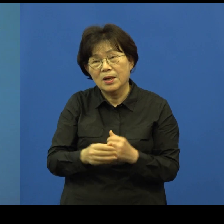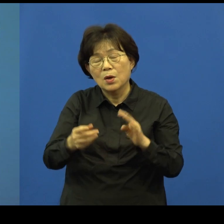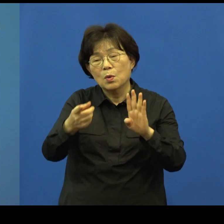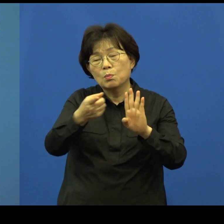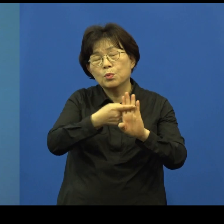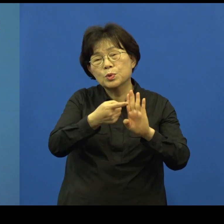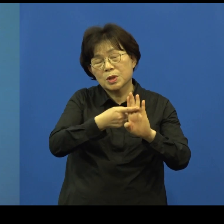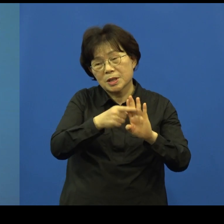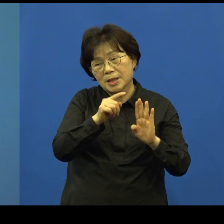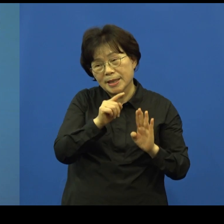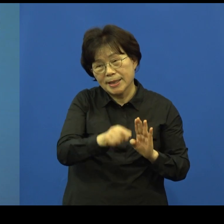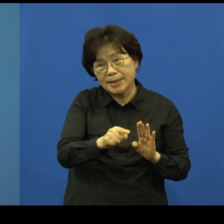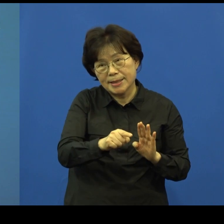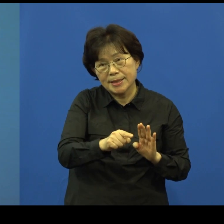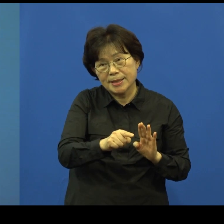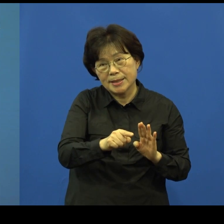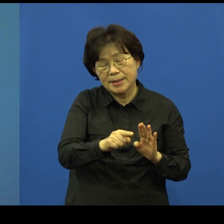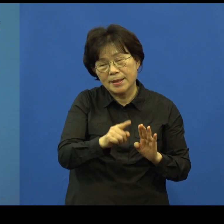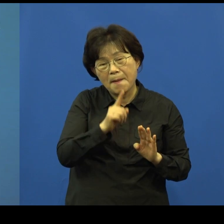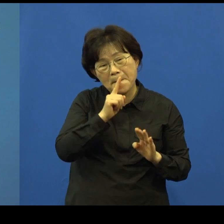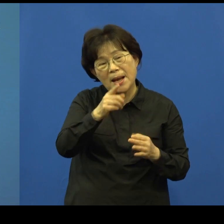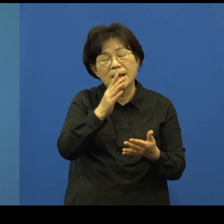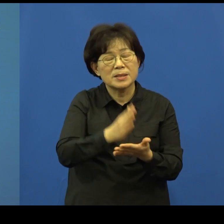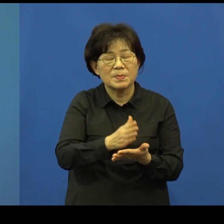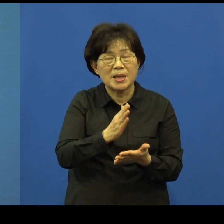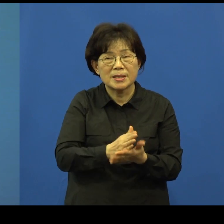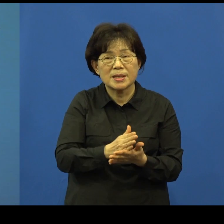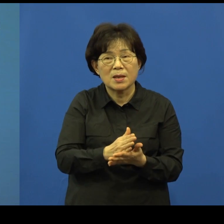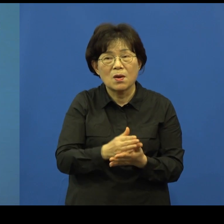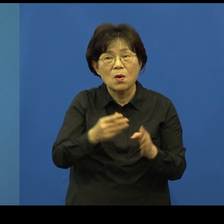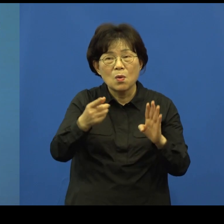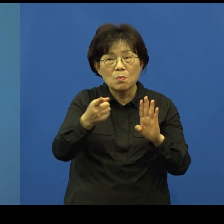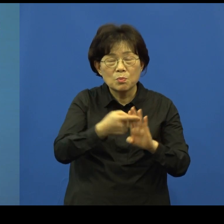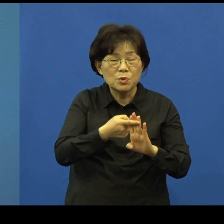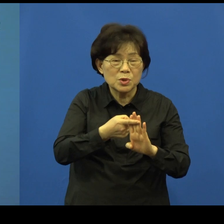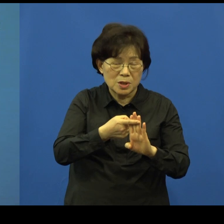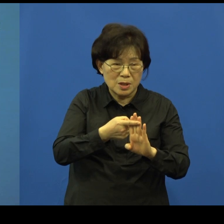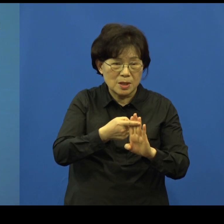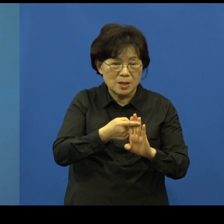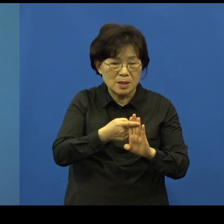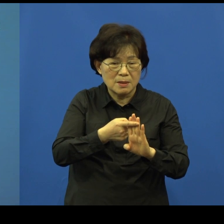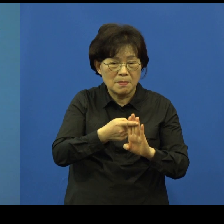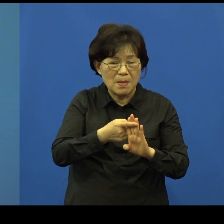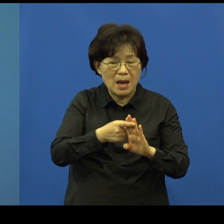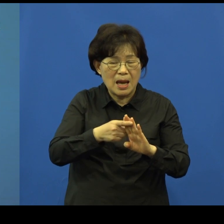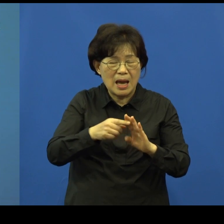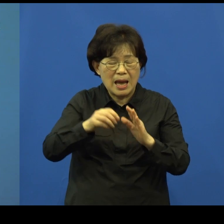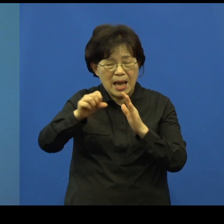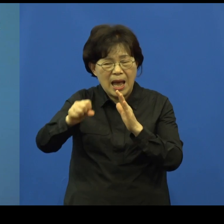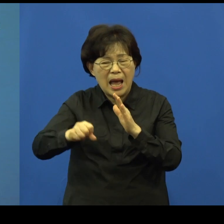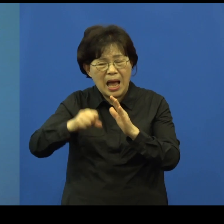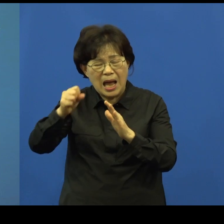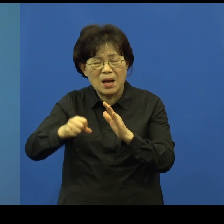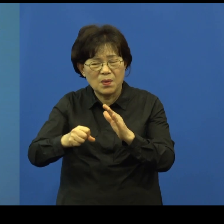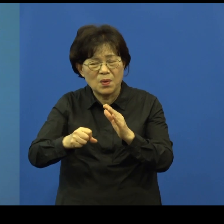부정적인 것들은 여러분 옮기지도 마세요. 여러분. 부정적인 것을 퍼나르지 마세요.